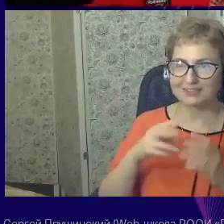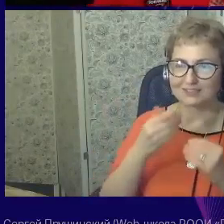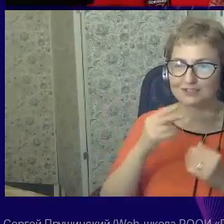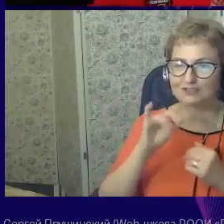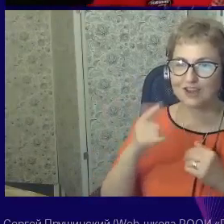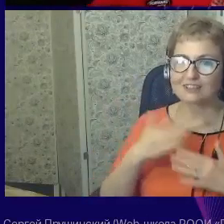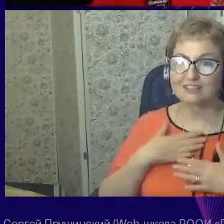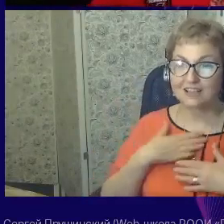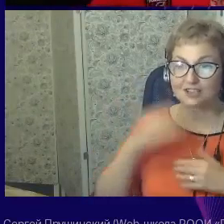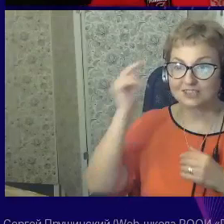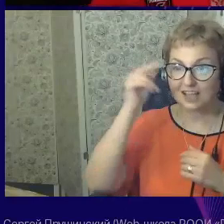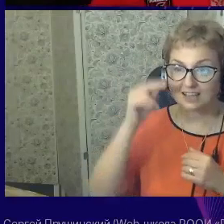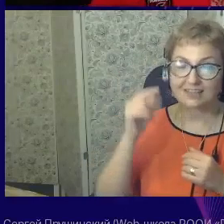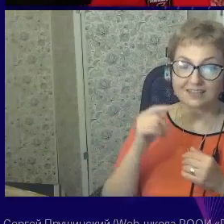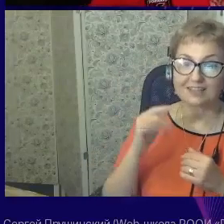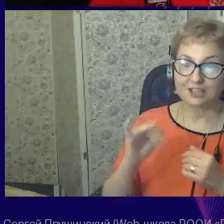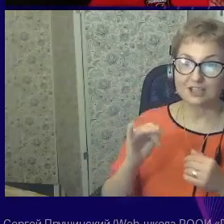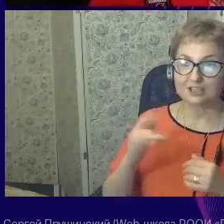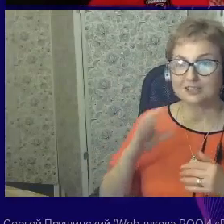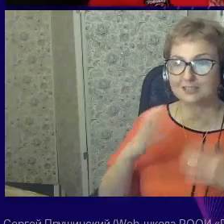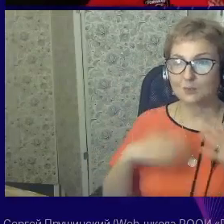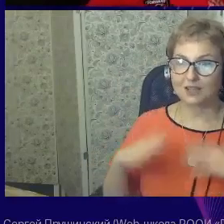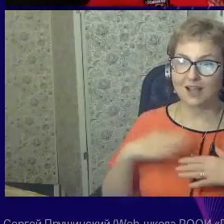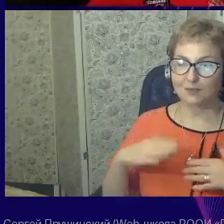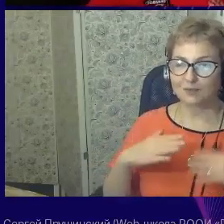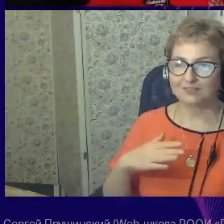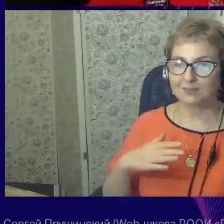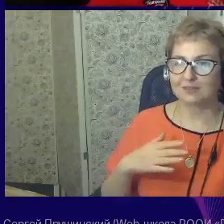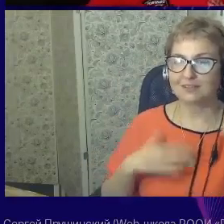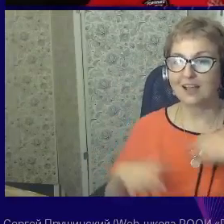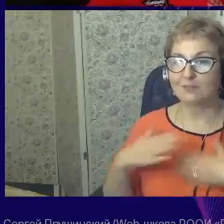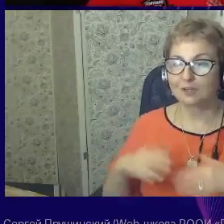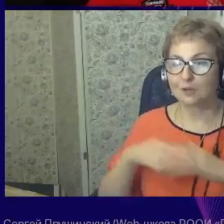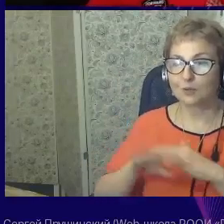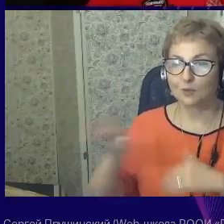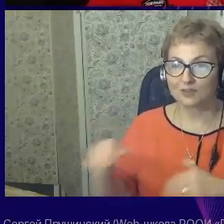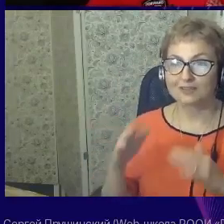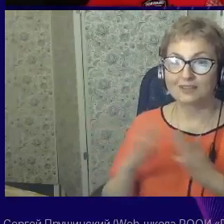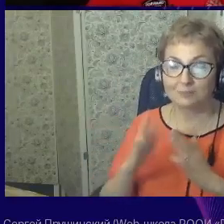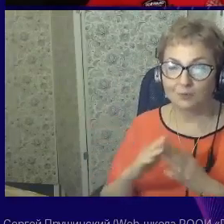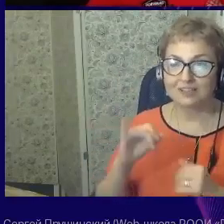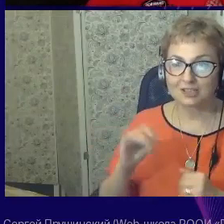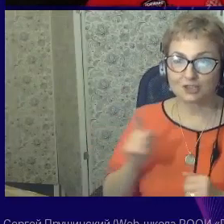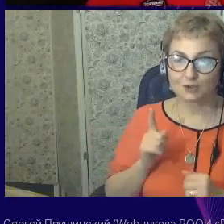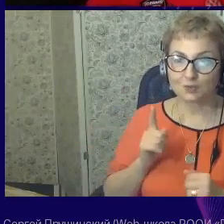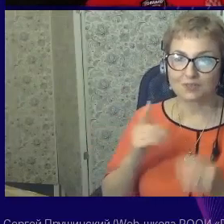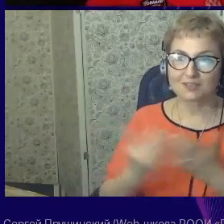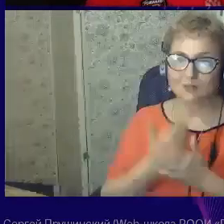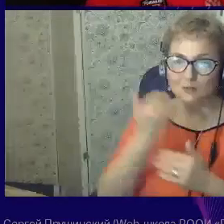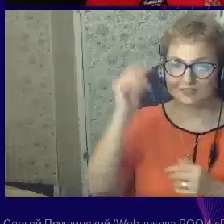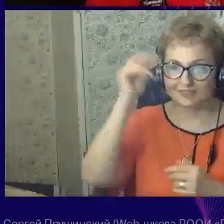заключительной части нашего занятия и с удовольствием, довольные, расходятся домой и ждут новых занятий.